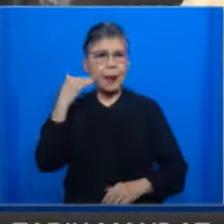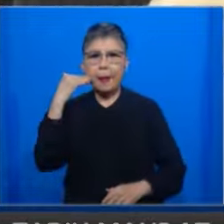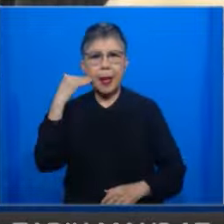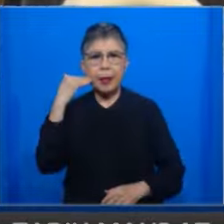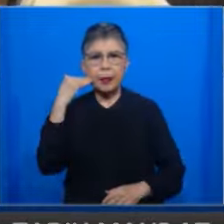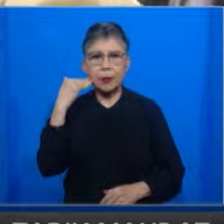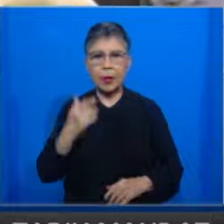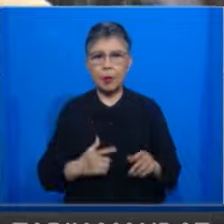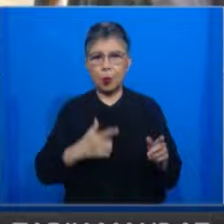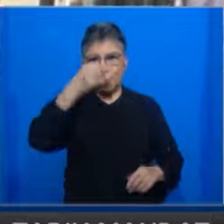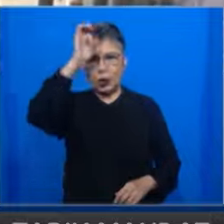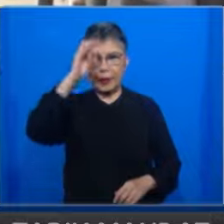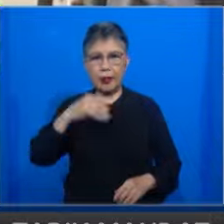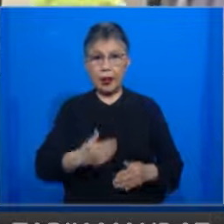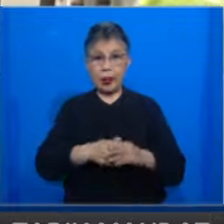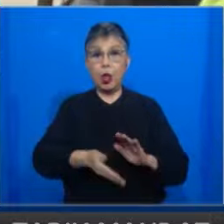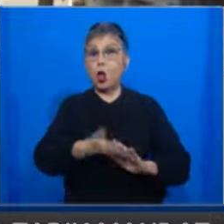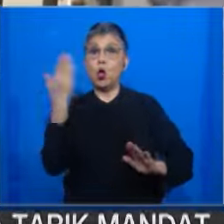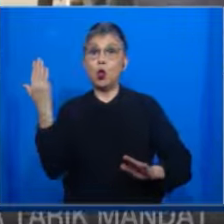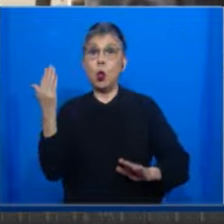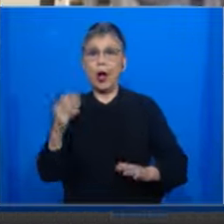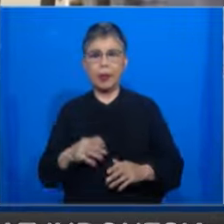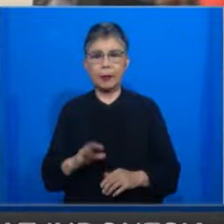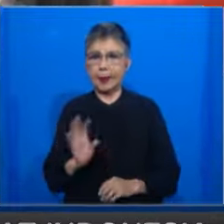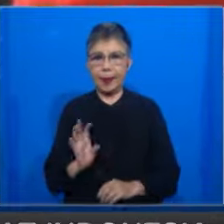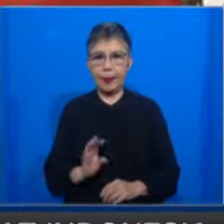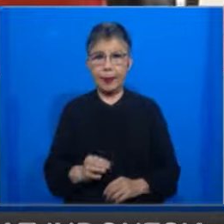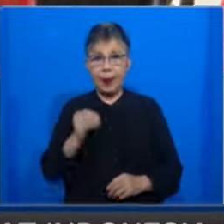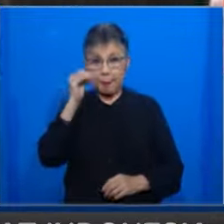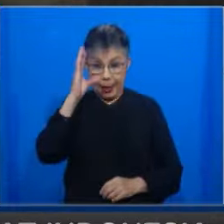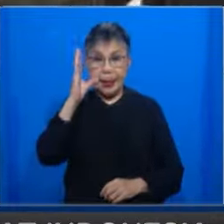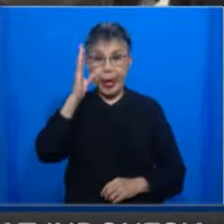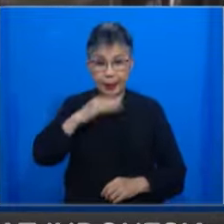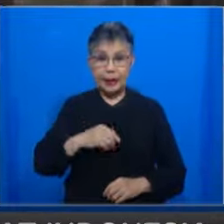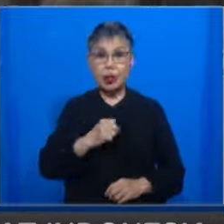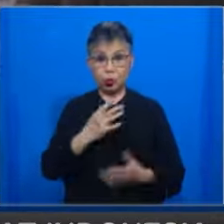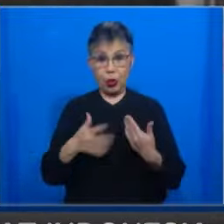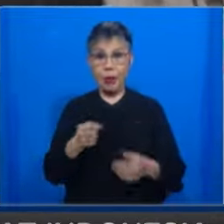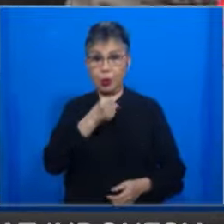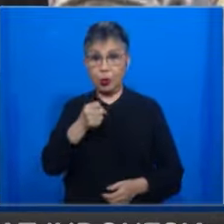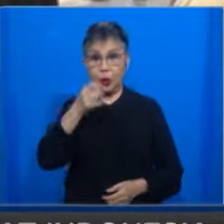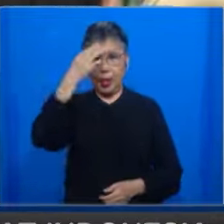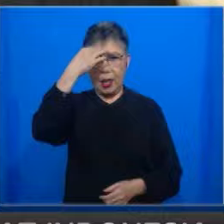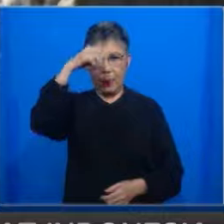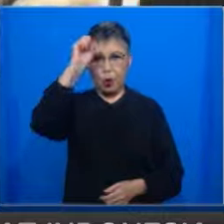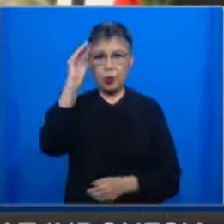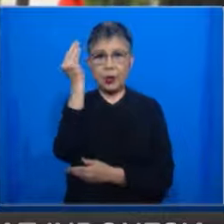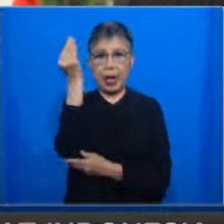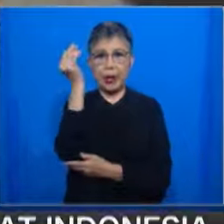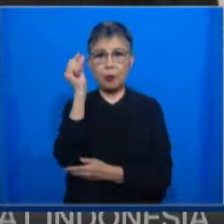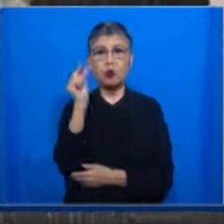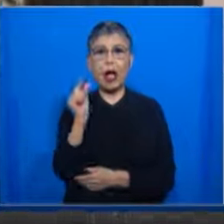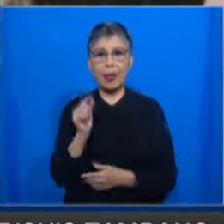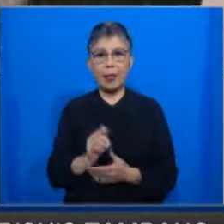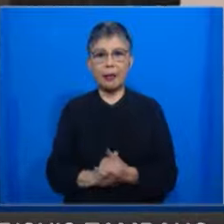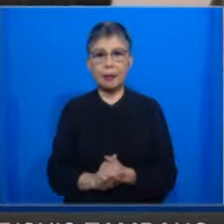oleh pihak aparat kepolisian di sisi luar. Walaupun tadi pagi saya melakukan wawancara dengan Kapolres Metro Jakarta Pusat yaitu Komisaris